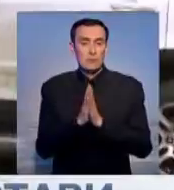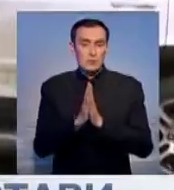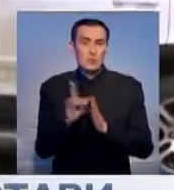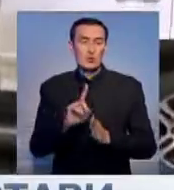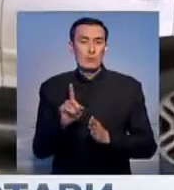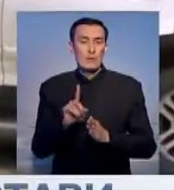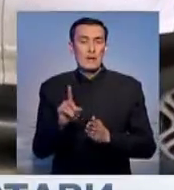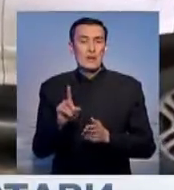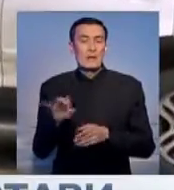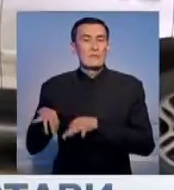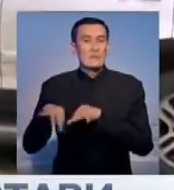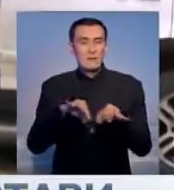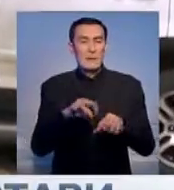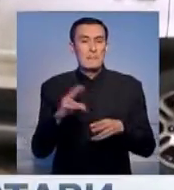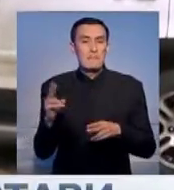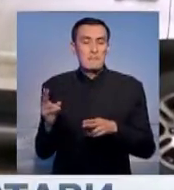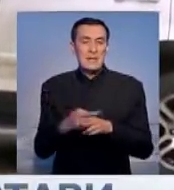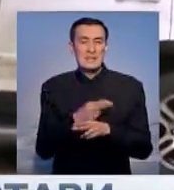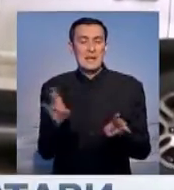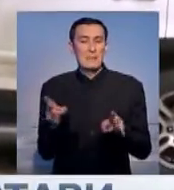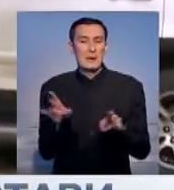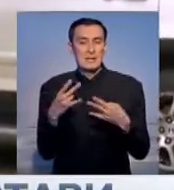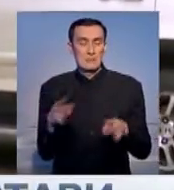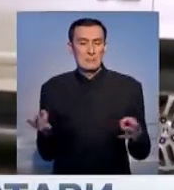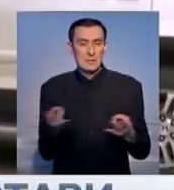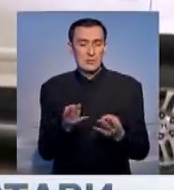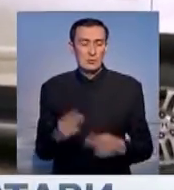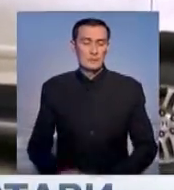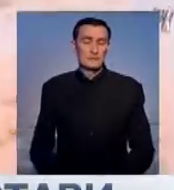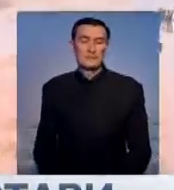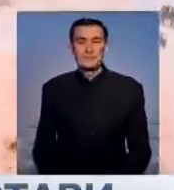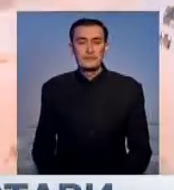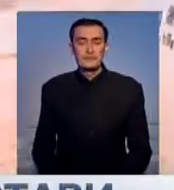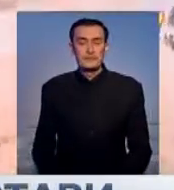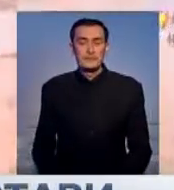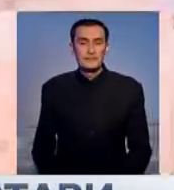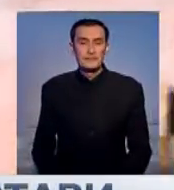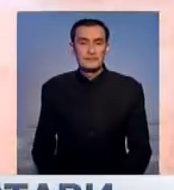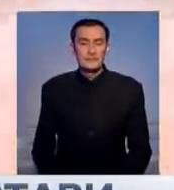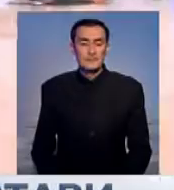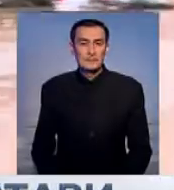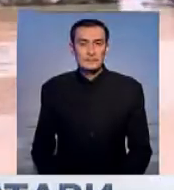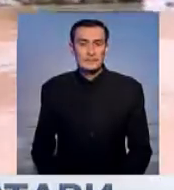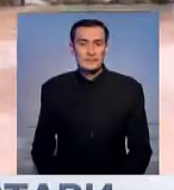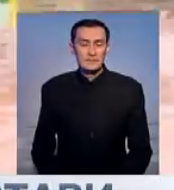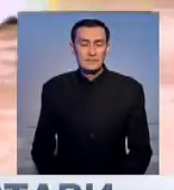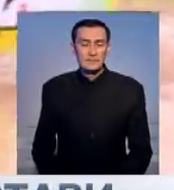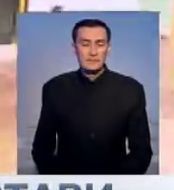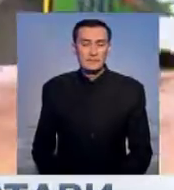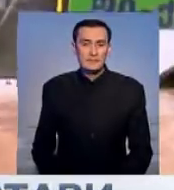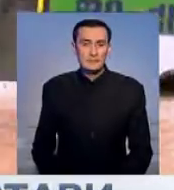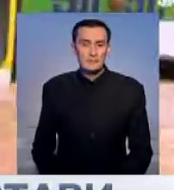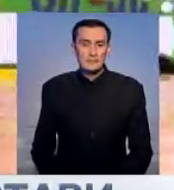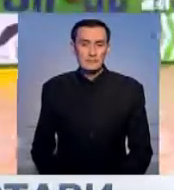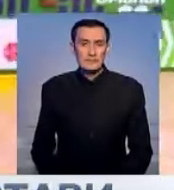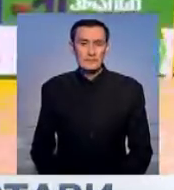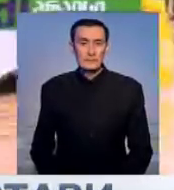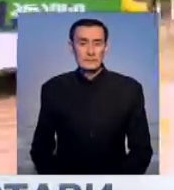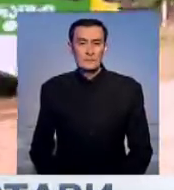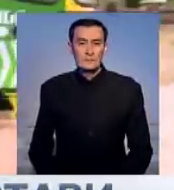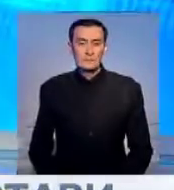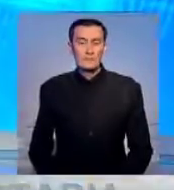от каких-либо передвижений без острой необходимости. Тати Джанибегашвили, Шалва Сурамилашвили, Хабар 24, Грузия, Рустави.